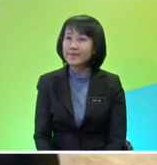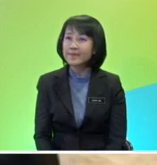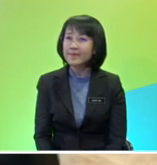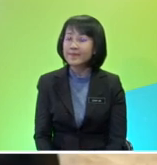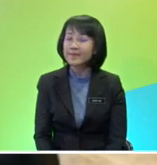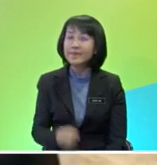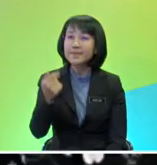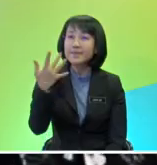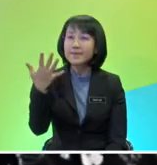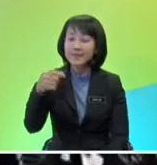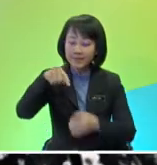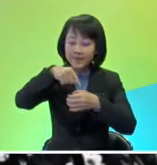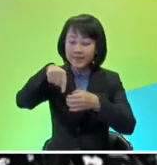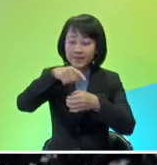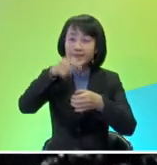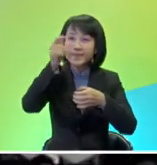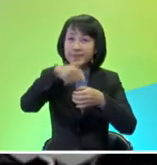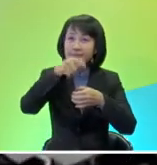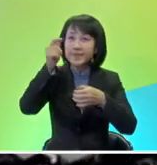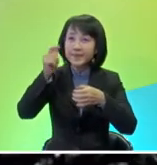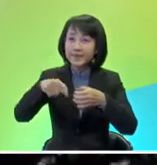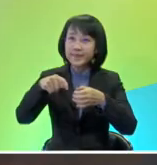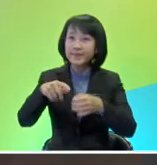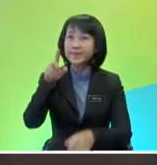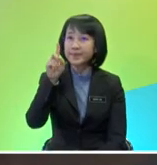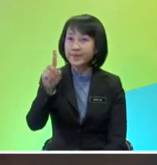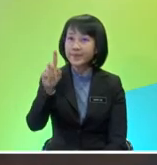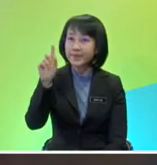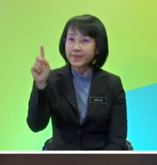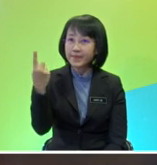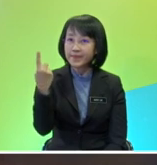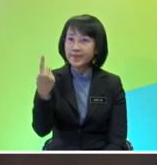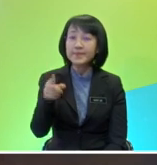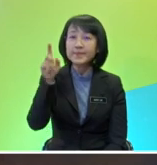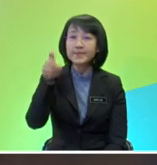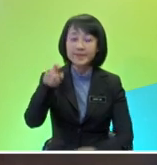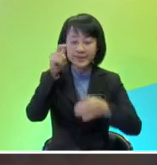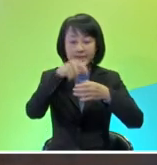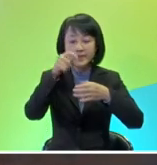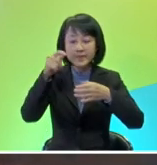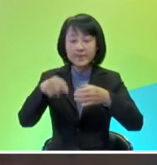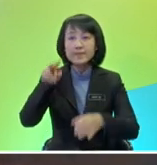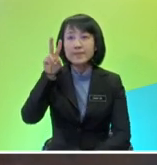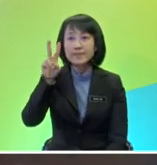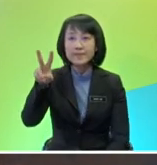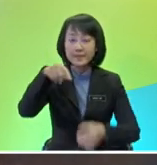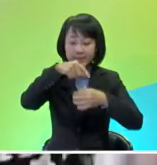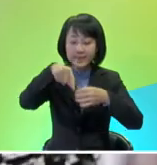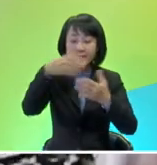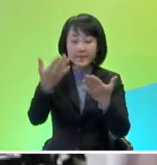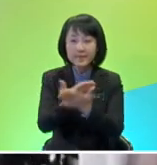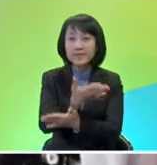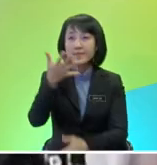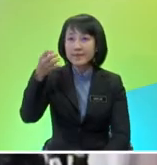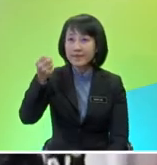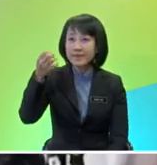tebuk? Satu je. Kenalah tebuk dua lubang, baru susu keluar. Oh,